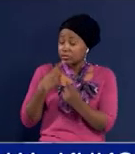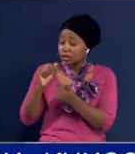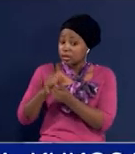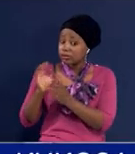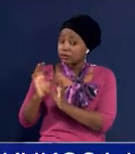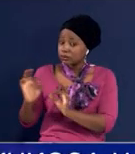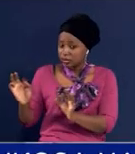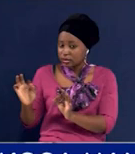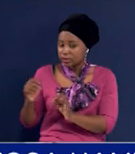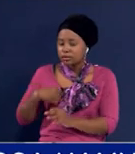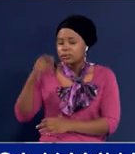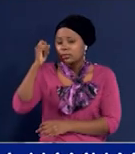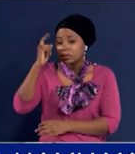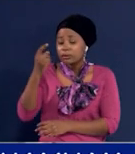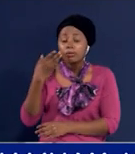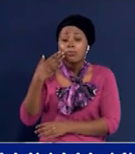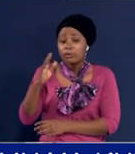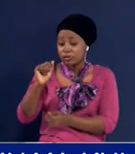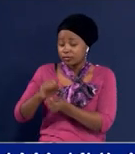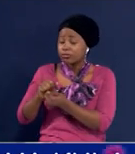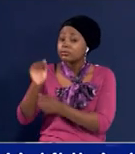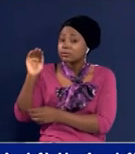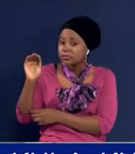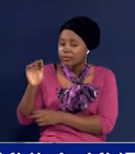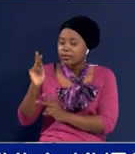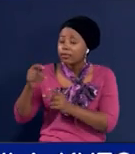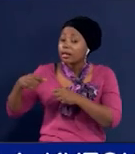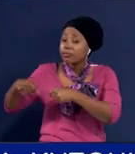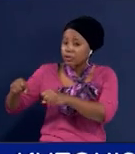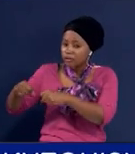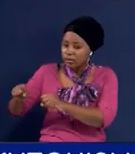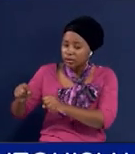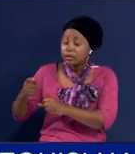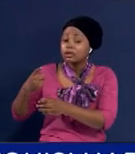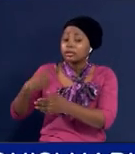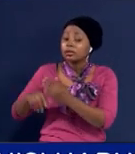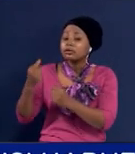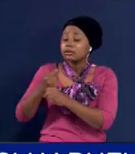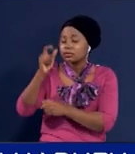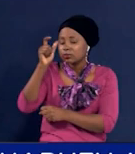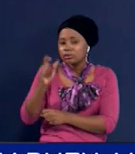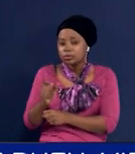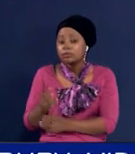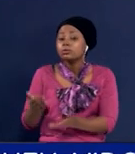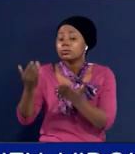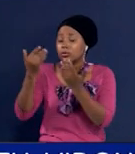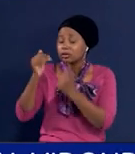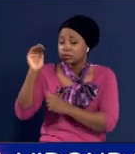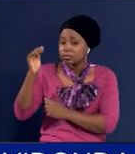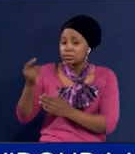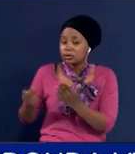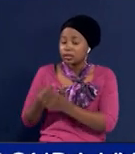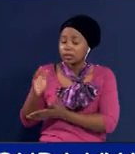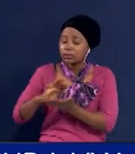sana. Tunatambua umuhimu wa vyombo vya usafiri kama bodaboda katika kuwafanya watu waweze kusafiri kutoka eneo moja